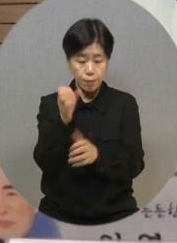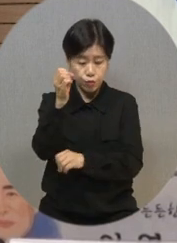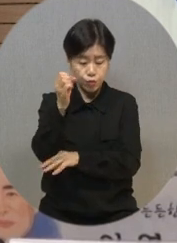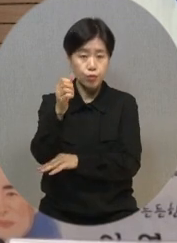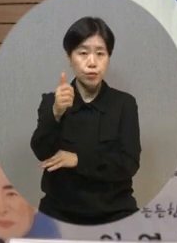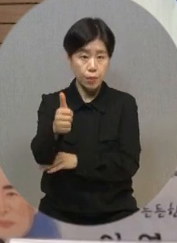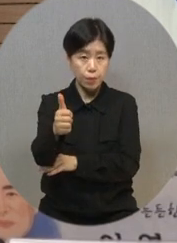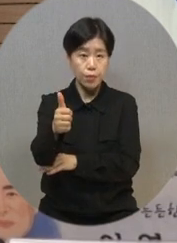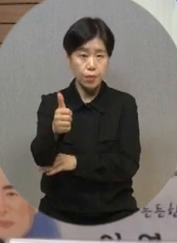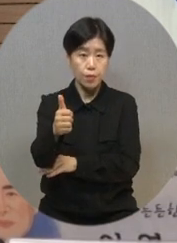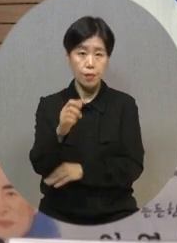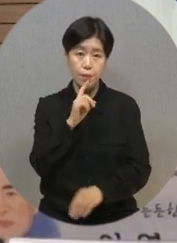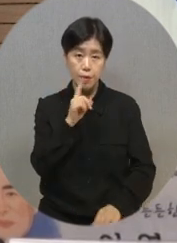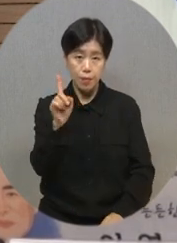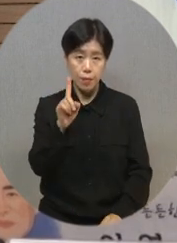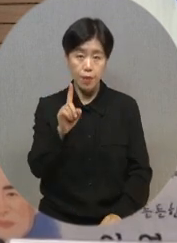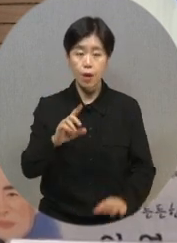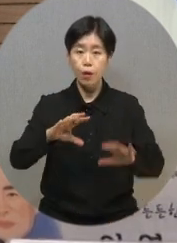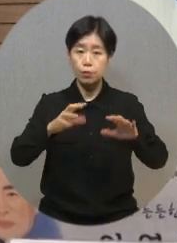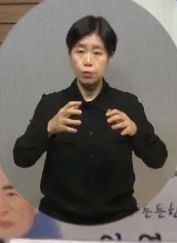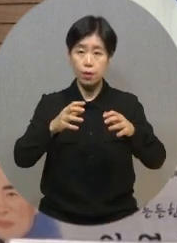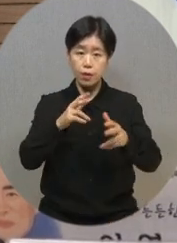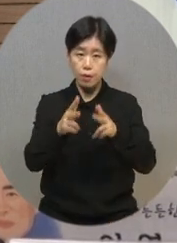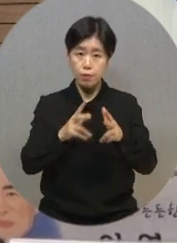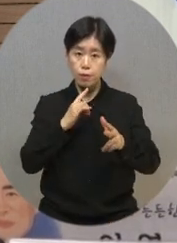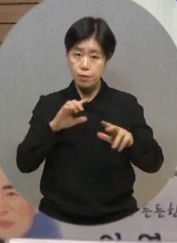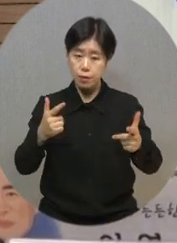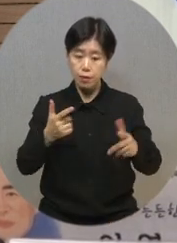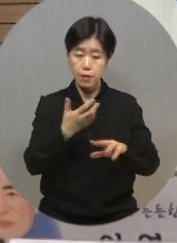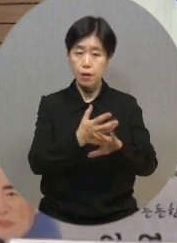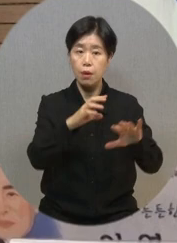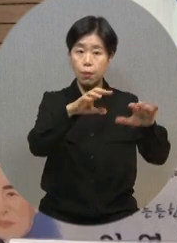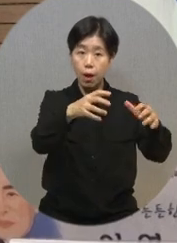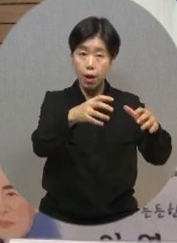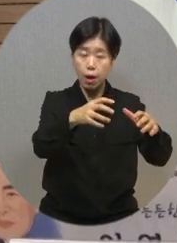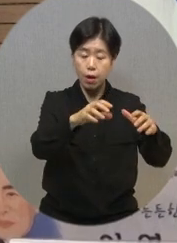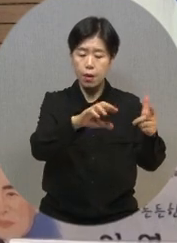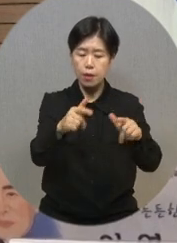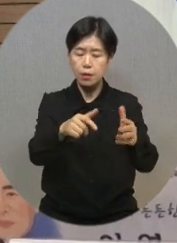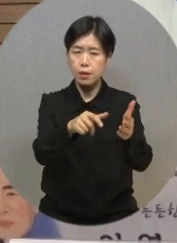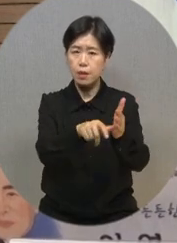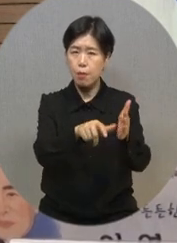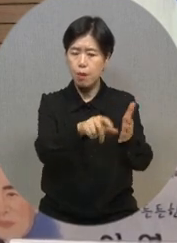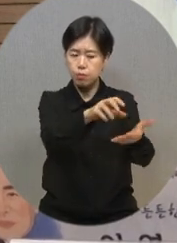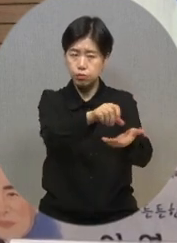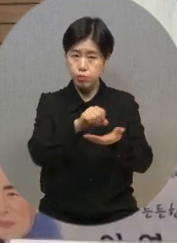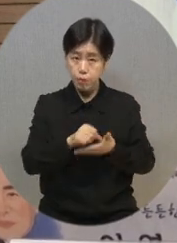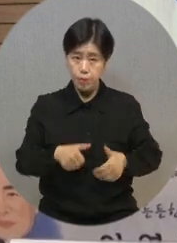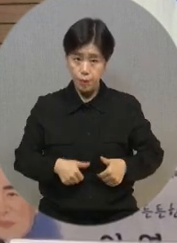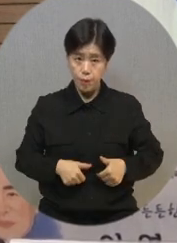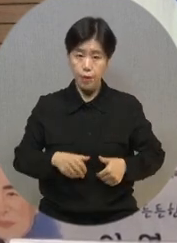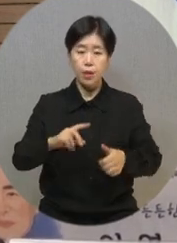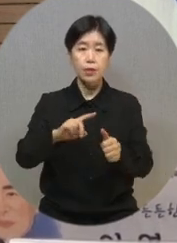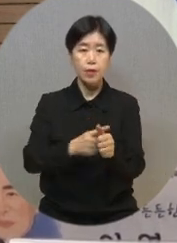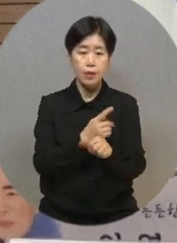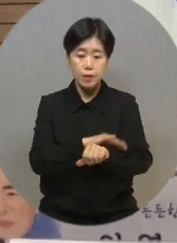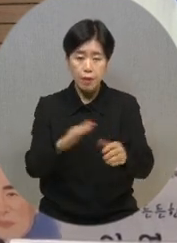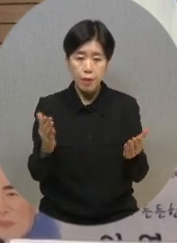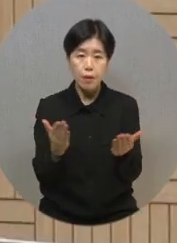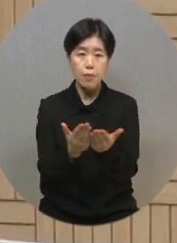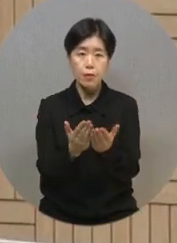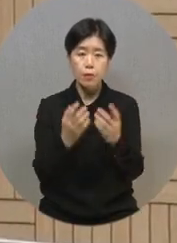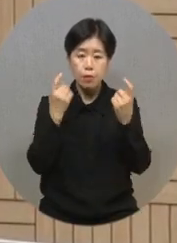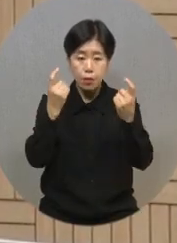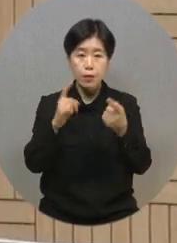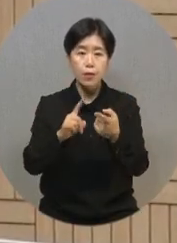산업 유치뿐만 아니라 해외 투자 유치의 필요와 자연환경을 활용한 친환경 관광자원 개발의